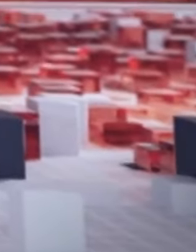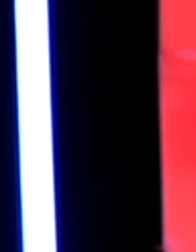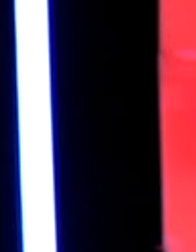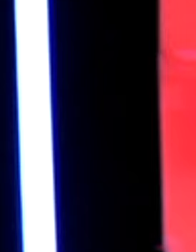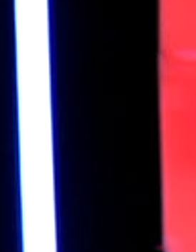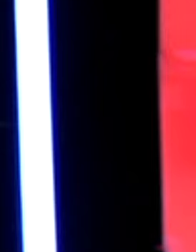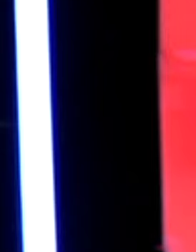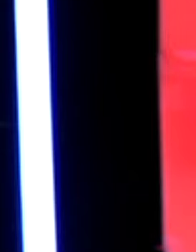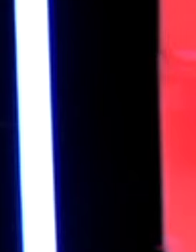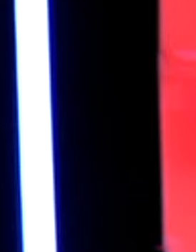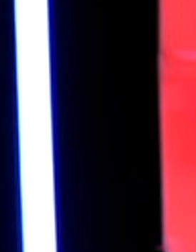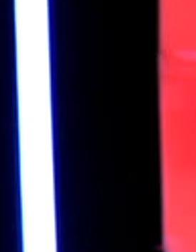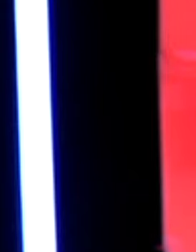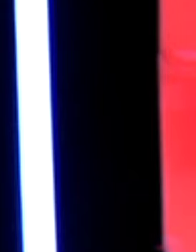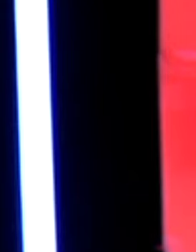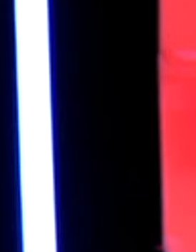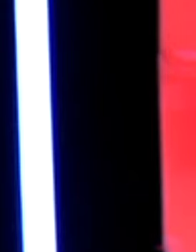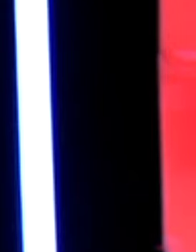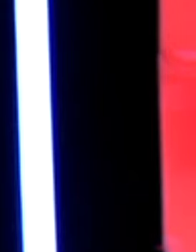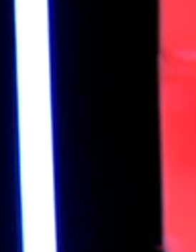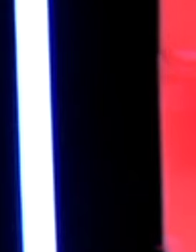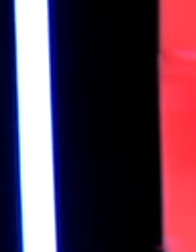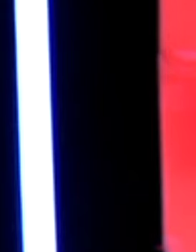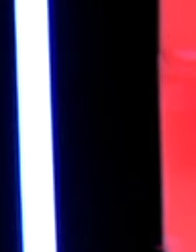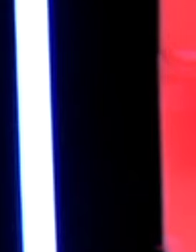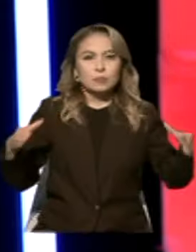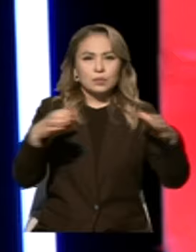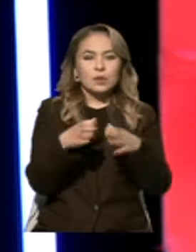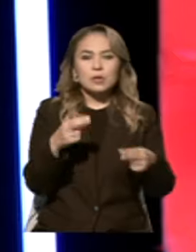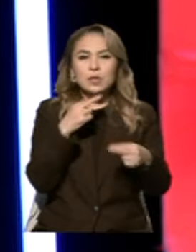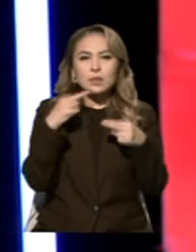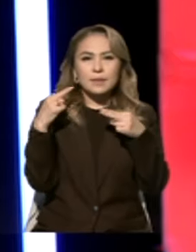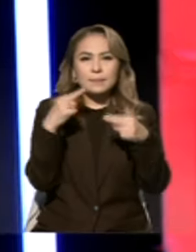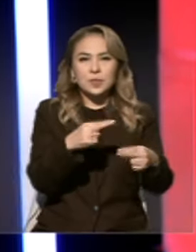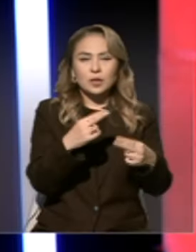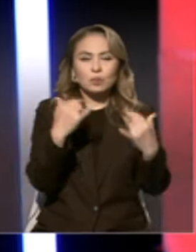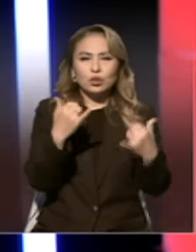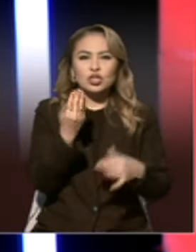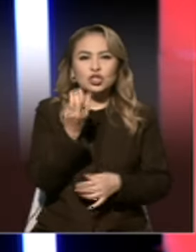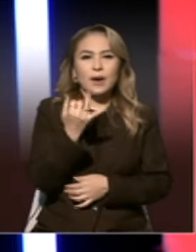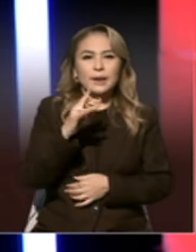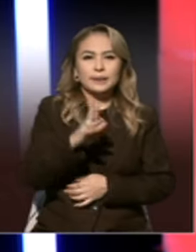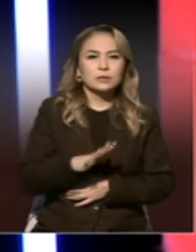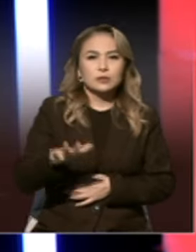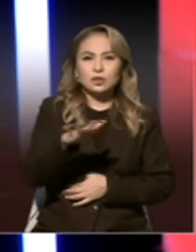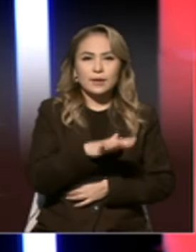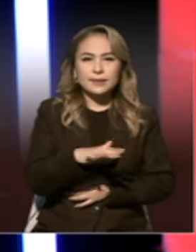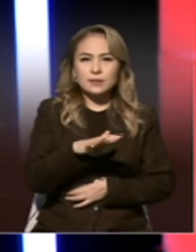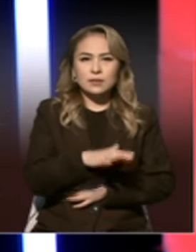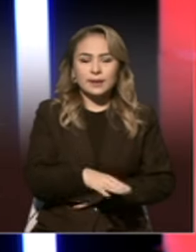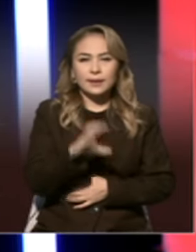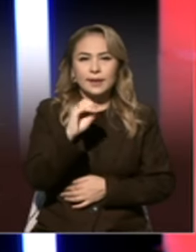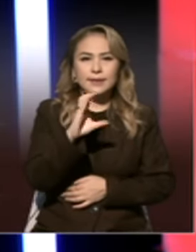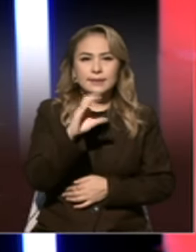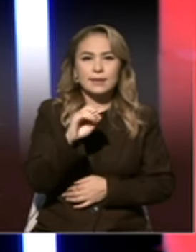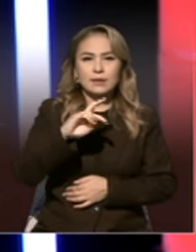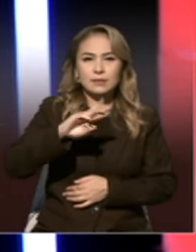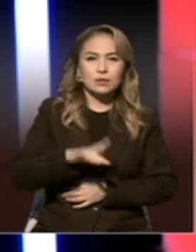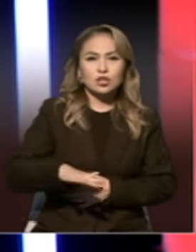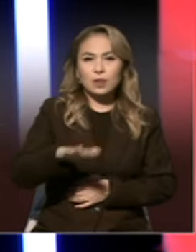Ел болып бүкіл назармен, бүкіл ойымен осы мына жайықтың жағасындағы, Есілдің